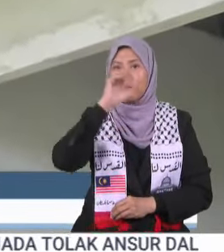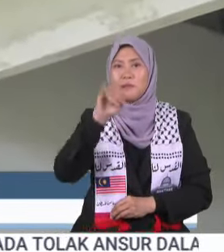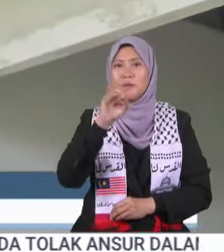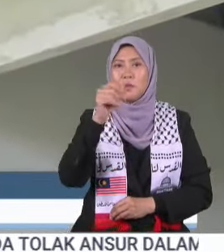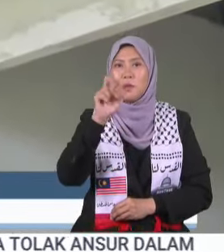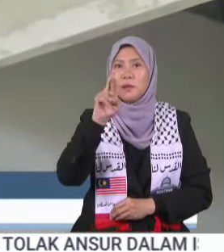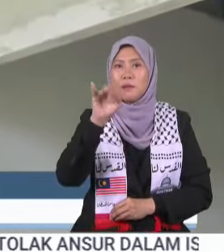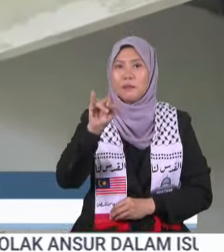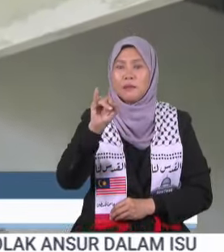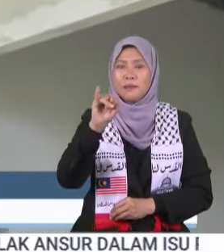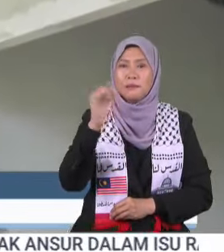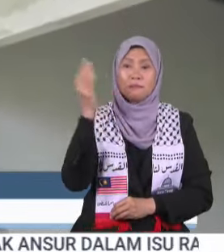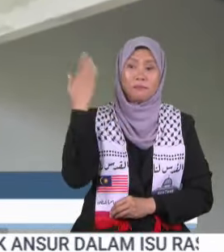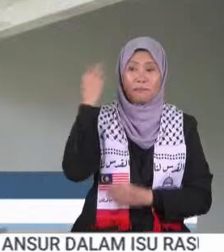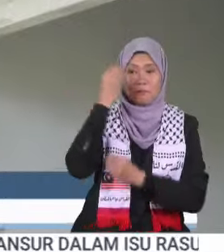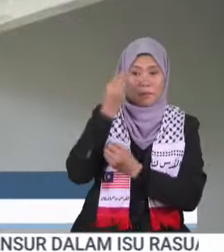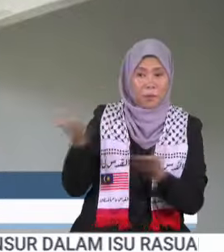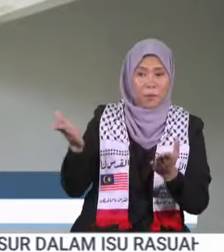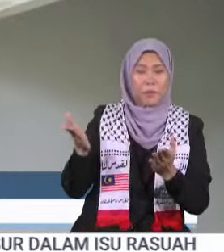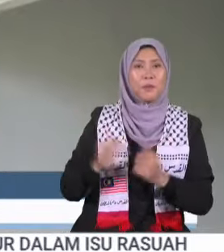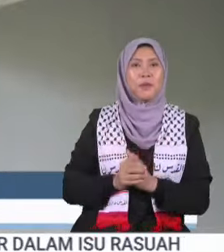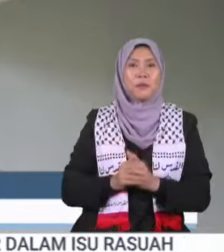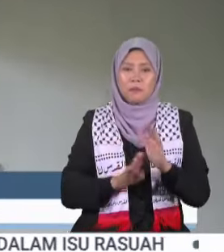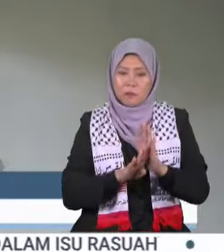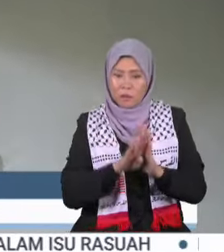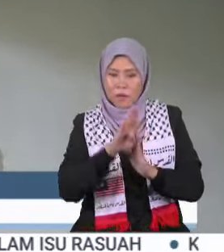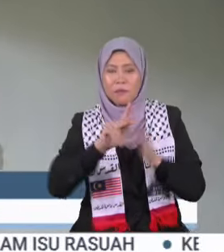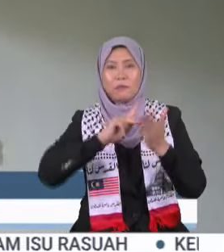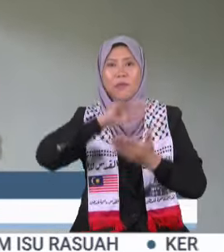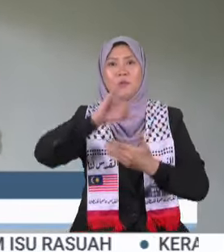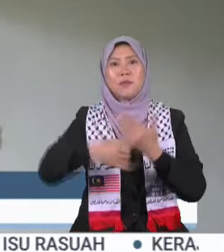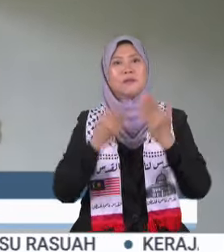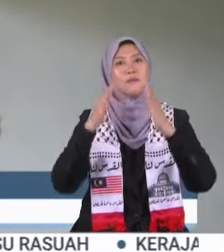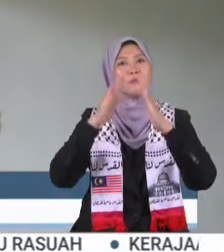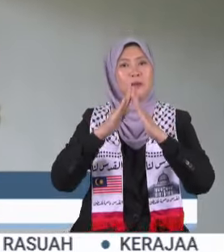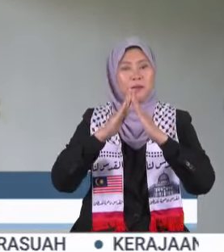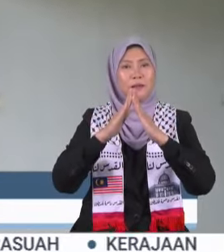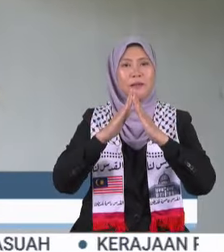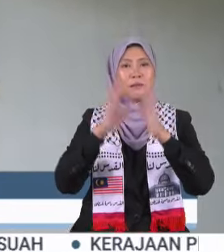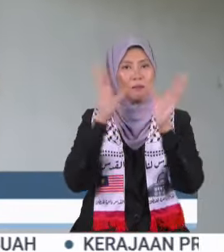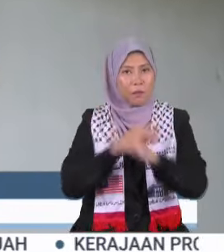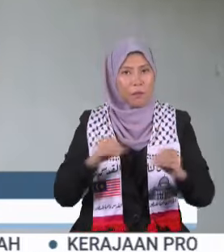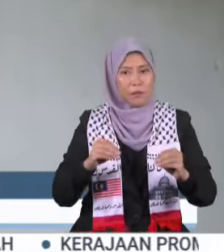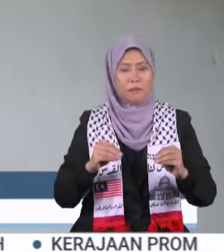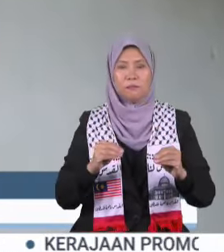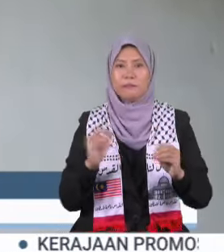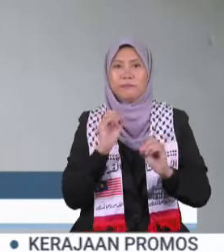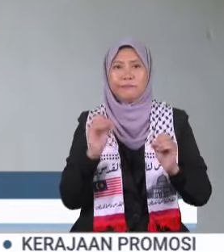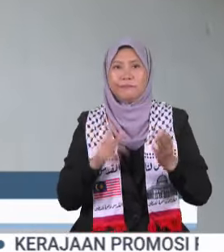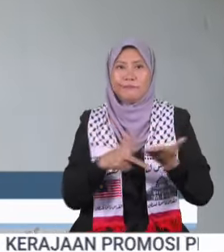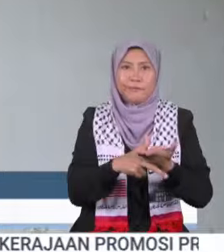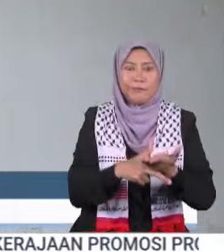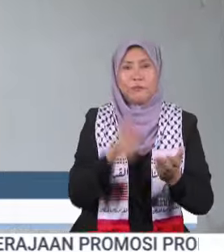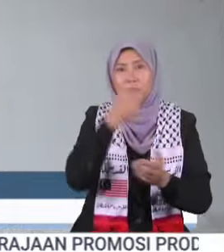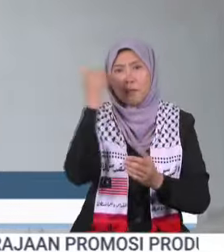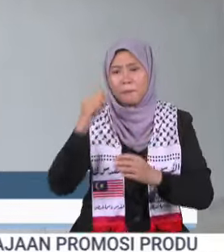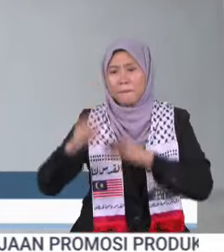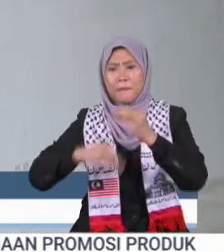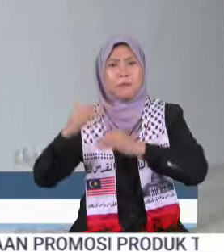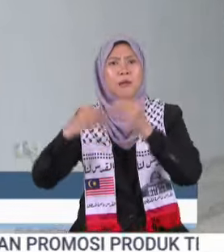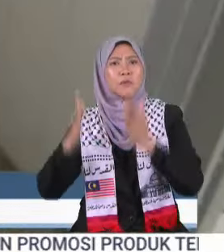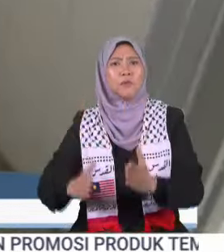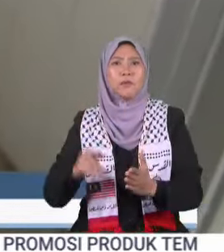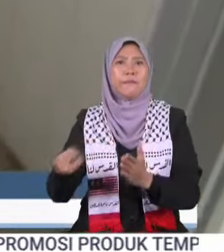openg baru-baru ini akan memastikan pembangunan projek rumah mampu milik di Sarawak tidak terjejas berikutan masalah pemaju yang